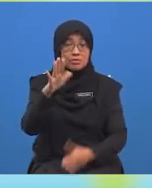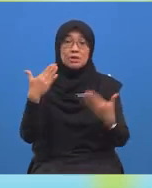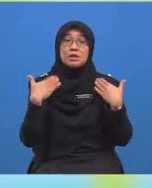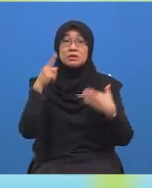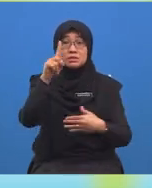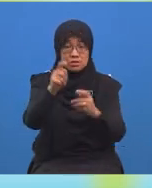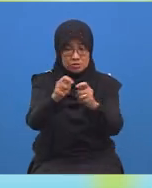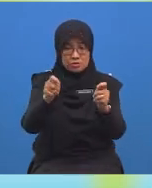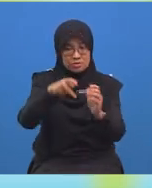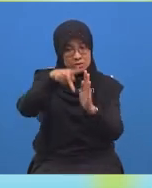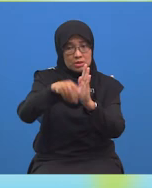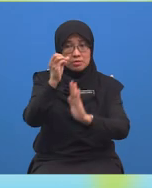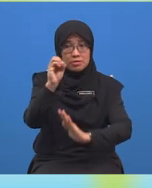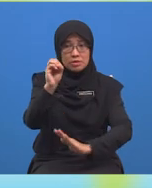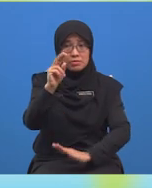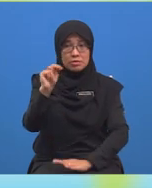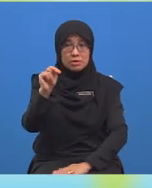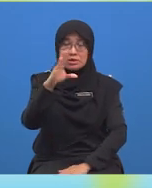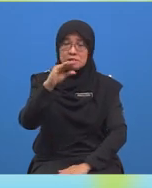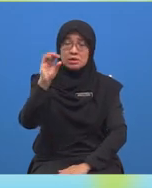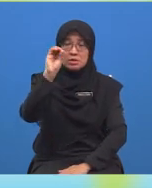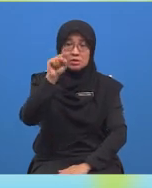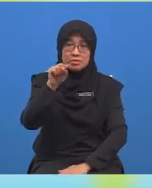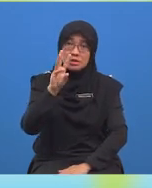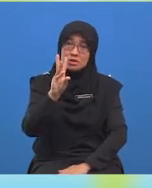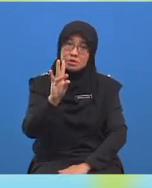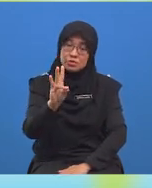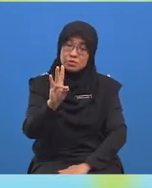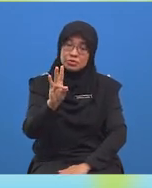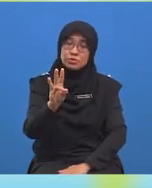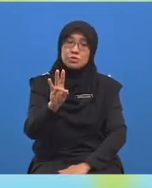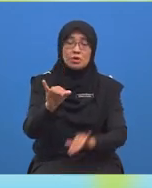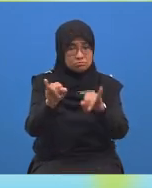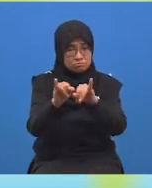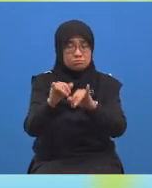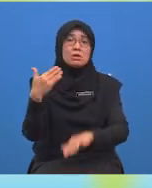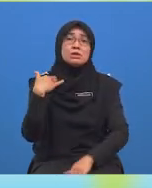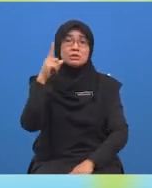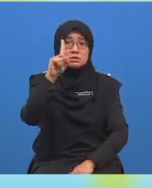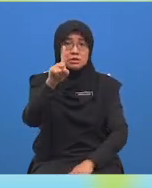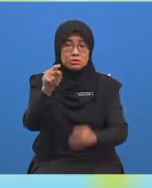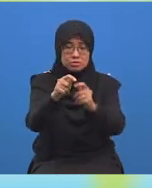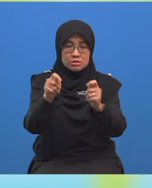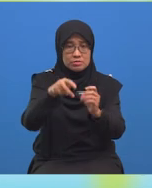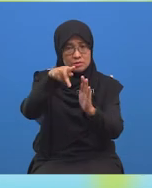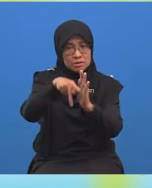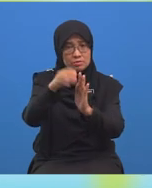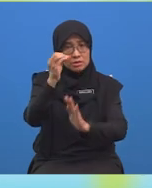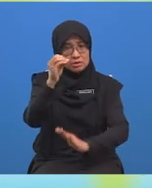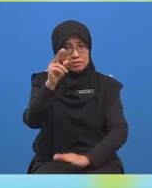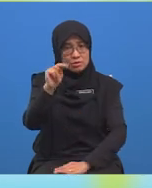1.5 ada satu tempat perpuluhan. Dan 0.7 juga ada satu tempat